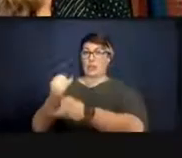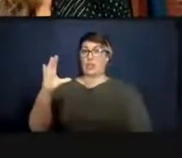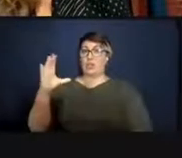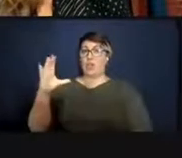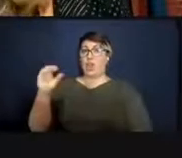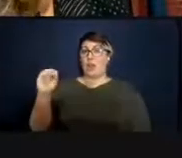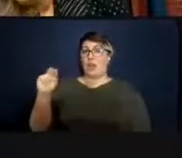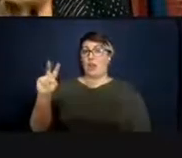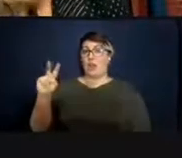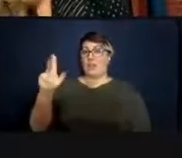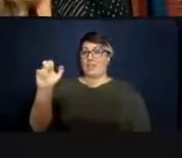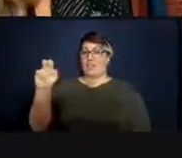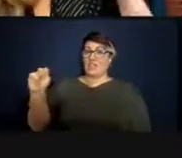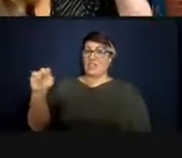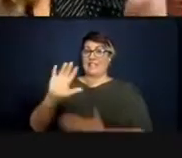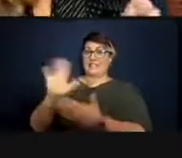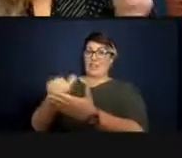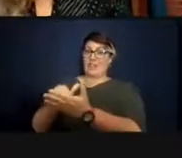ambao wanatusikiliza.